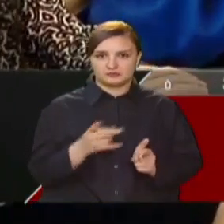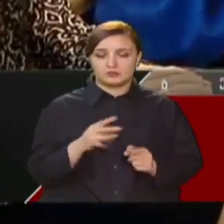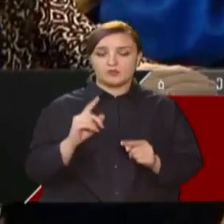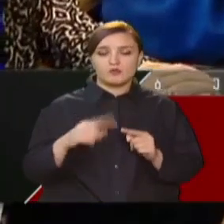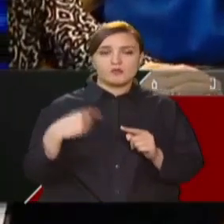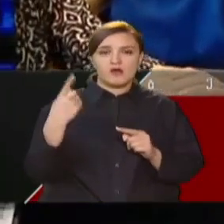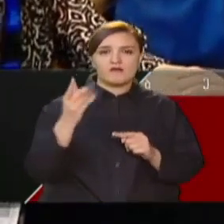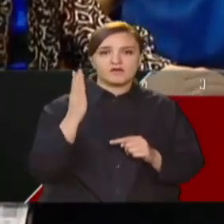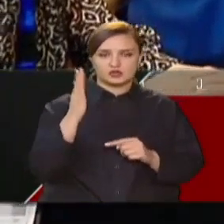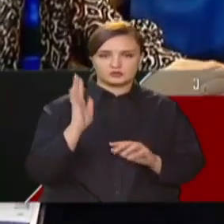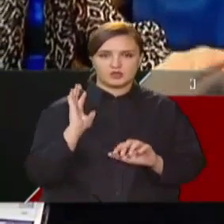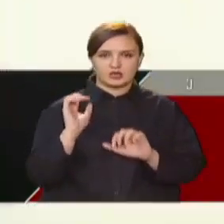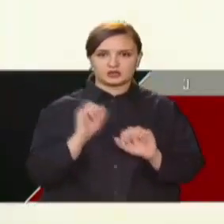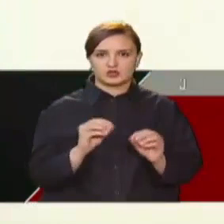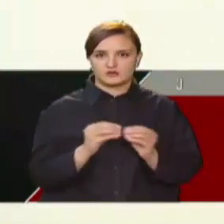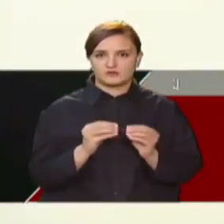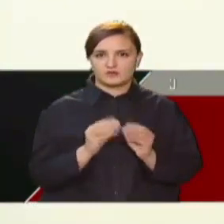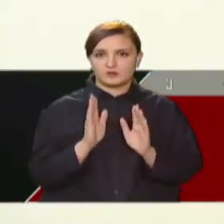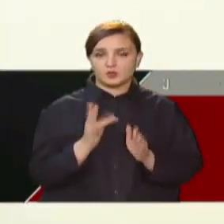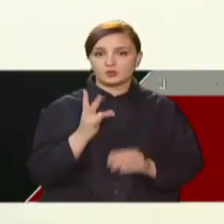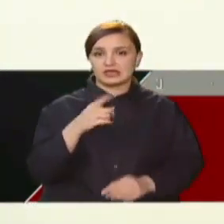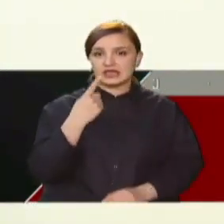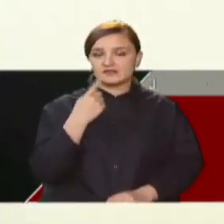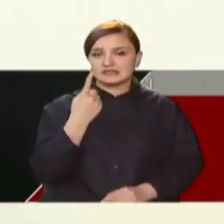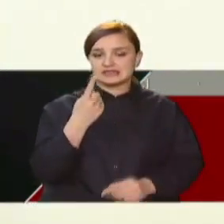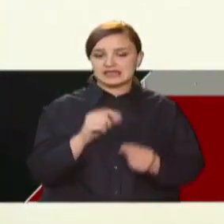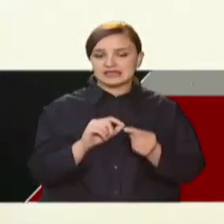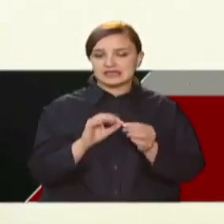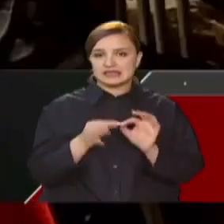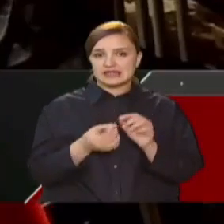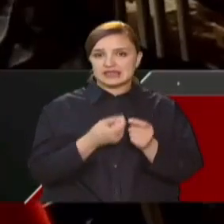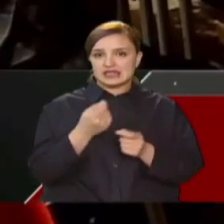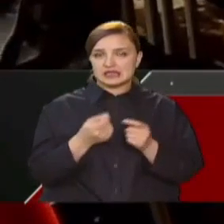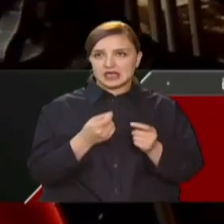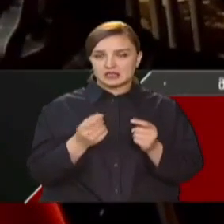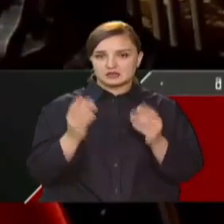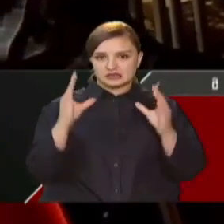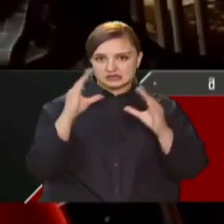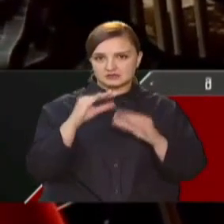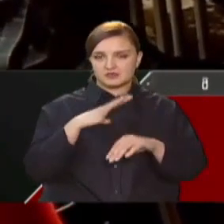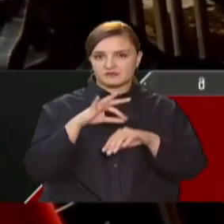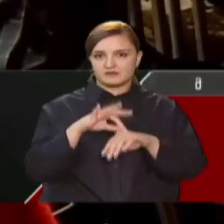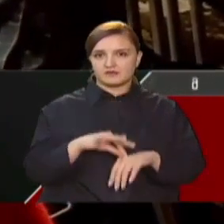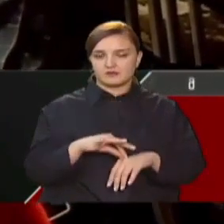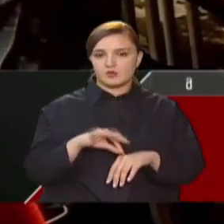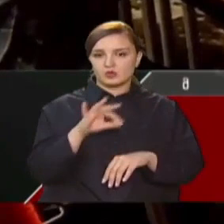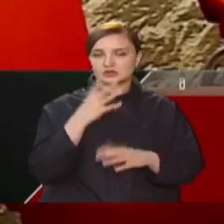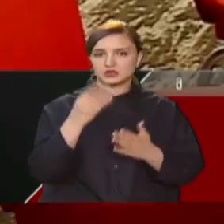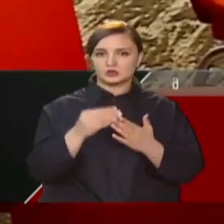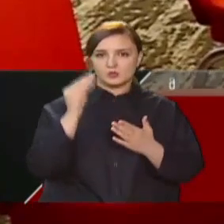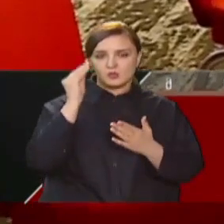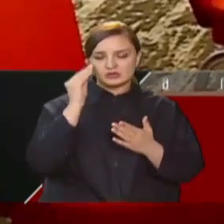ექნება მხარდაჭერა. Აღსანიშნავია ერთი დეტალი: მათი გამართა დღის ბოლო საკუთარი პოზიციები არაღიარების